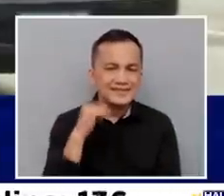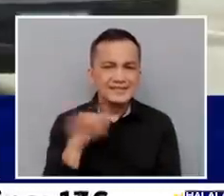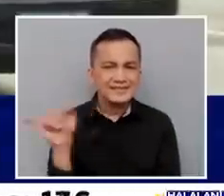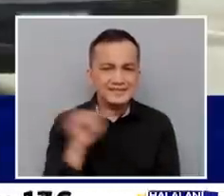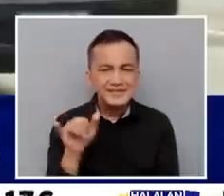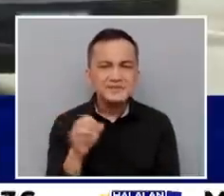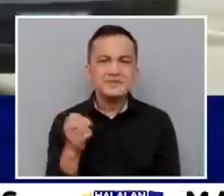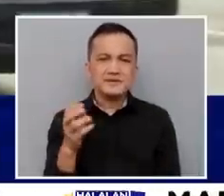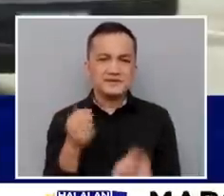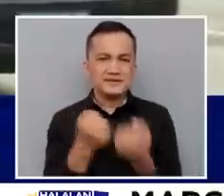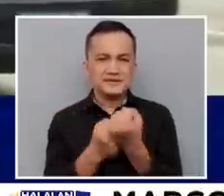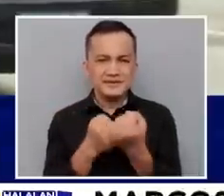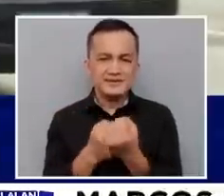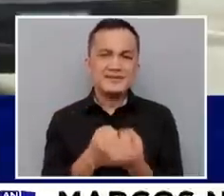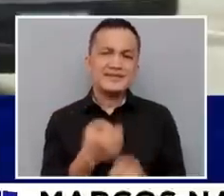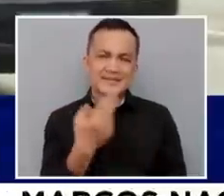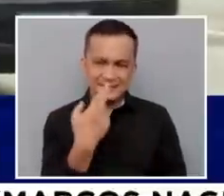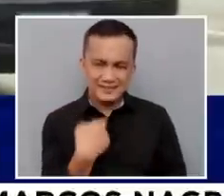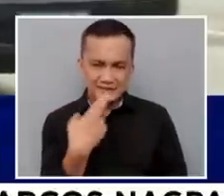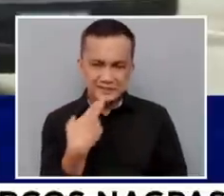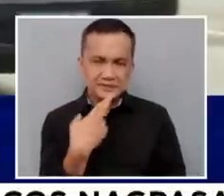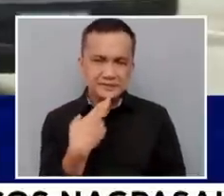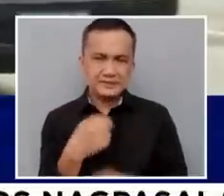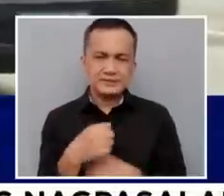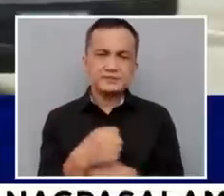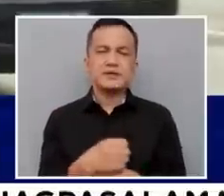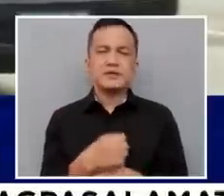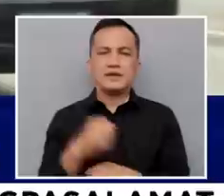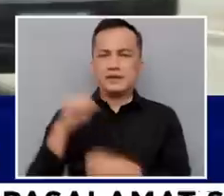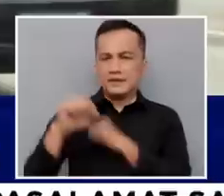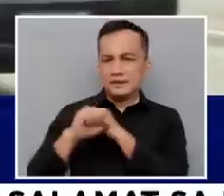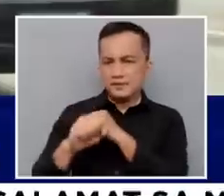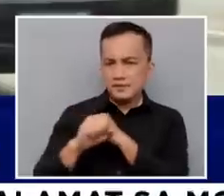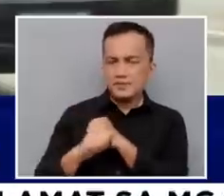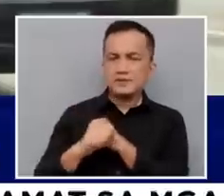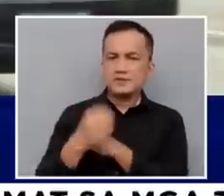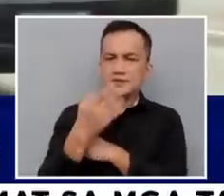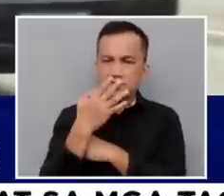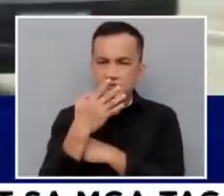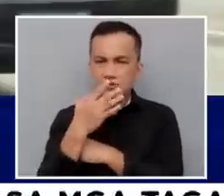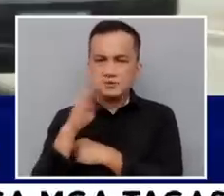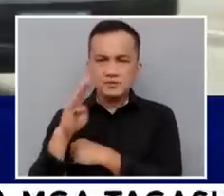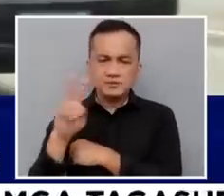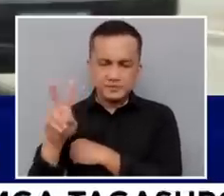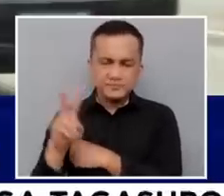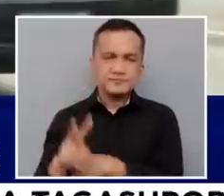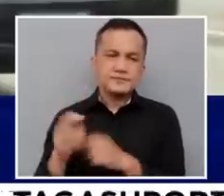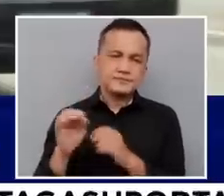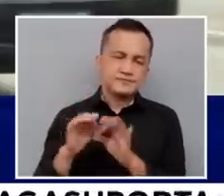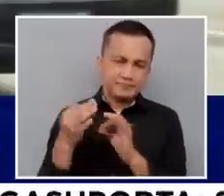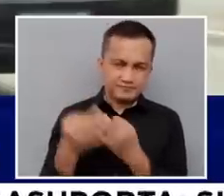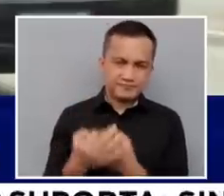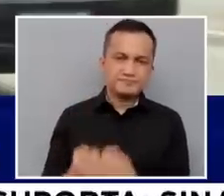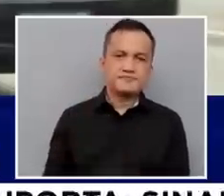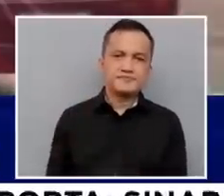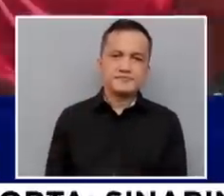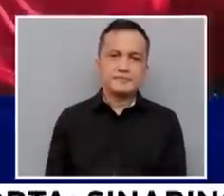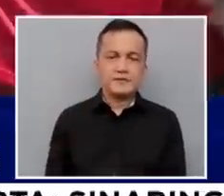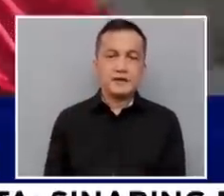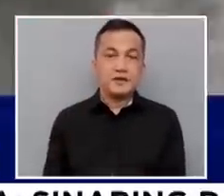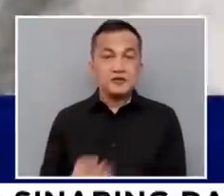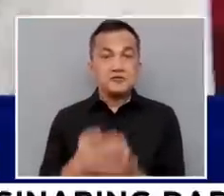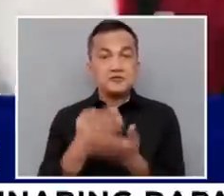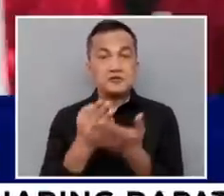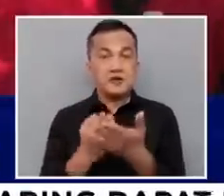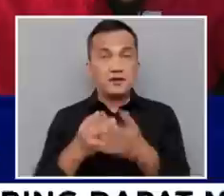supporters ngayon ay nakapula na siyang campaign caller ni Bongbong Marcos at ang pamilya Marcos. May ilan din na may placard at unit